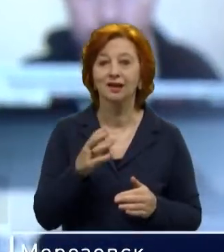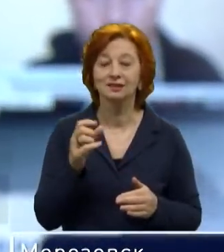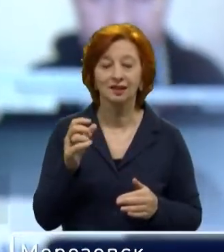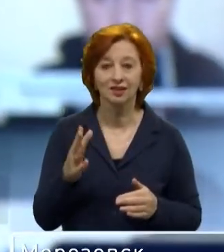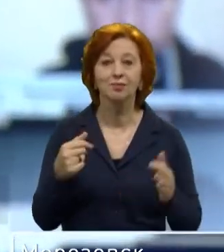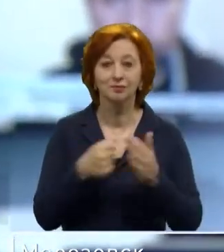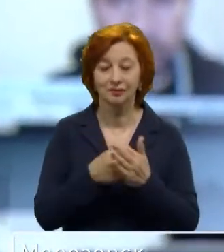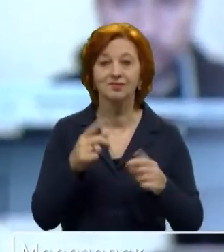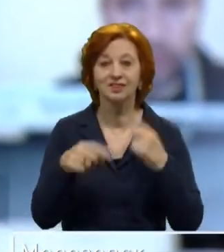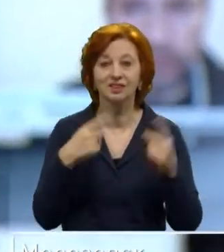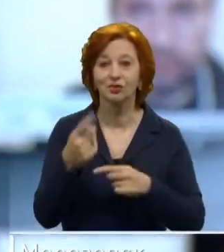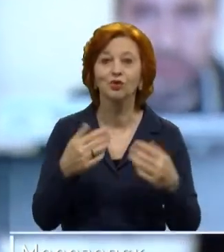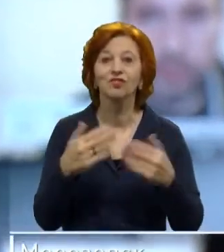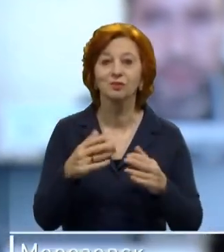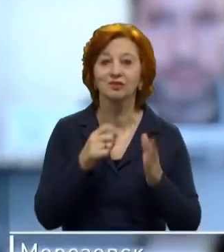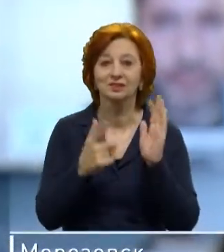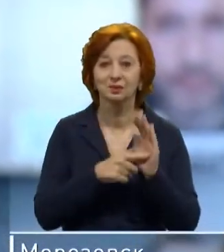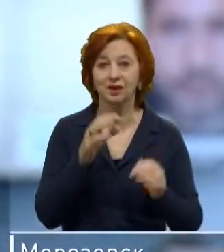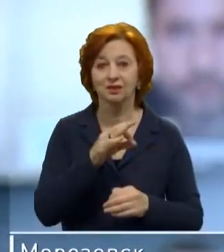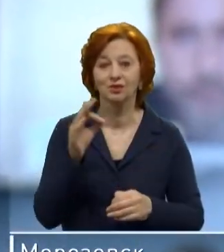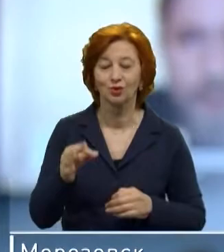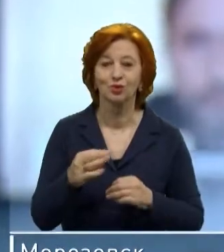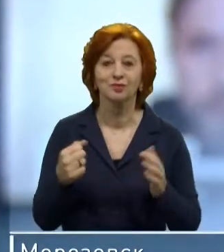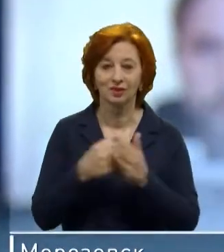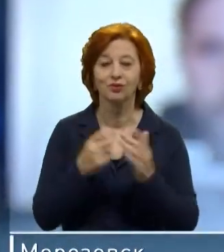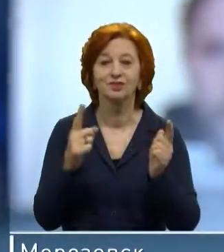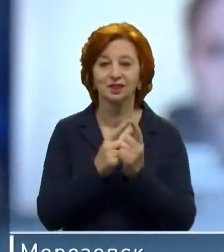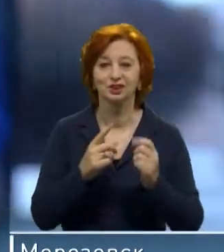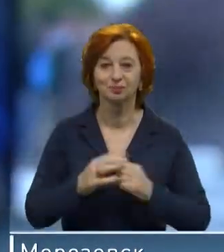Ася Скрынникова. Следующий выпуск в 17:00. До встречи.